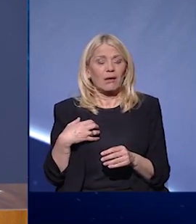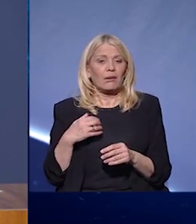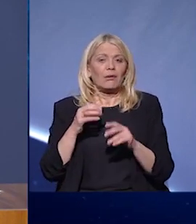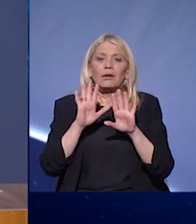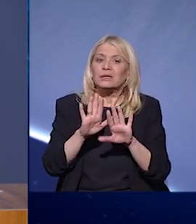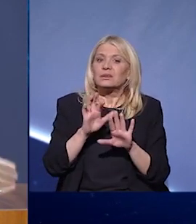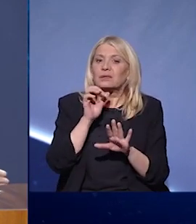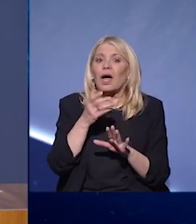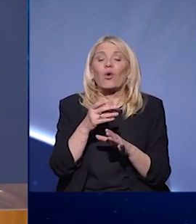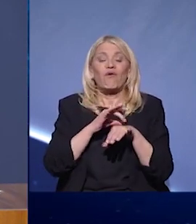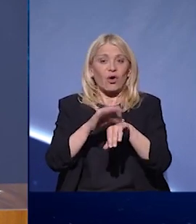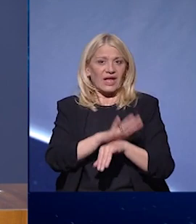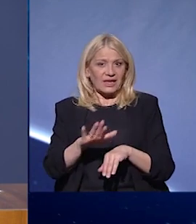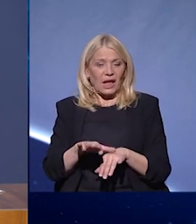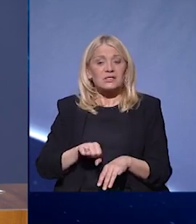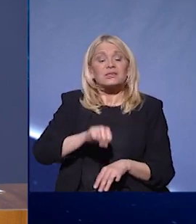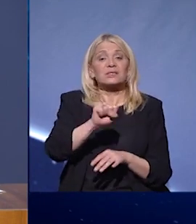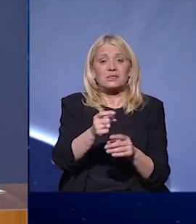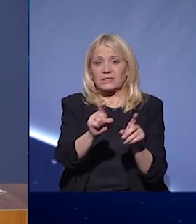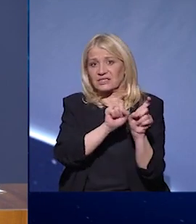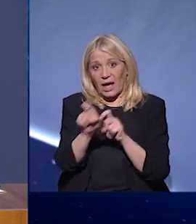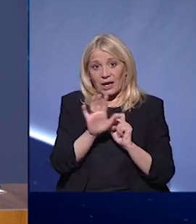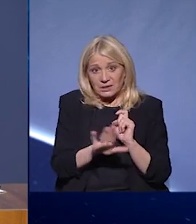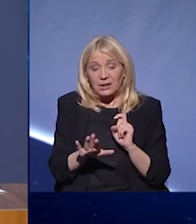tako vodili decu da se zaraze,